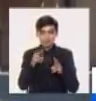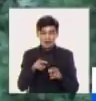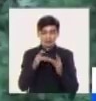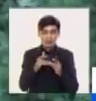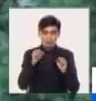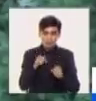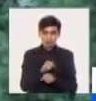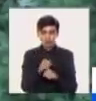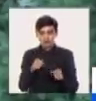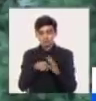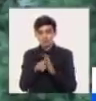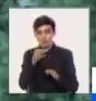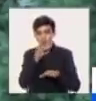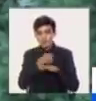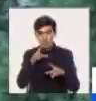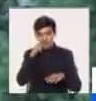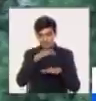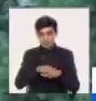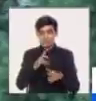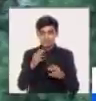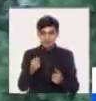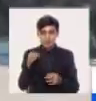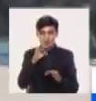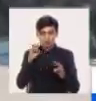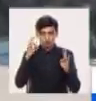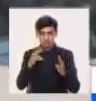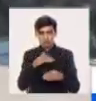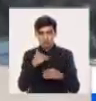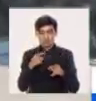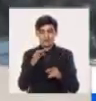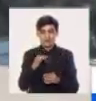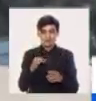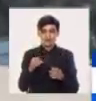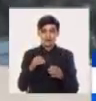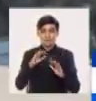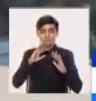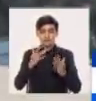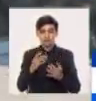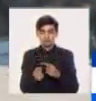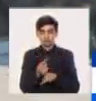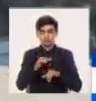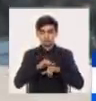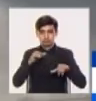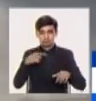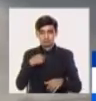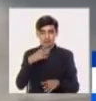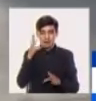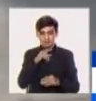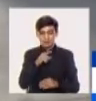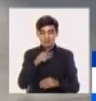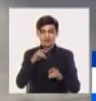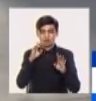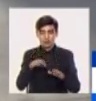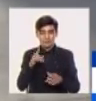шыққан. Әкімдіктегі жауапты мамандар әрине бұл жағдайдың ушығып, қажеттілік туған жағдайда ғана жүзеге асыру мүмкін деді.